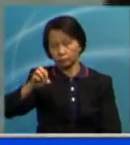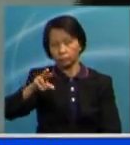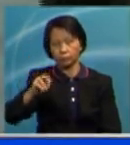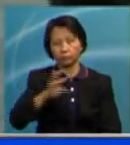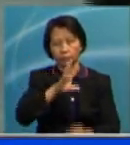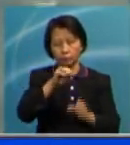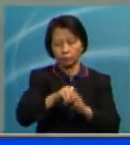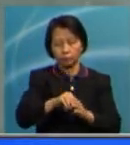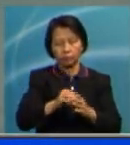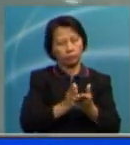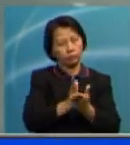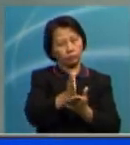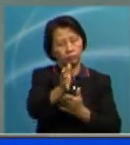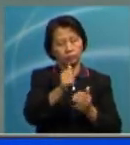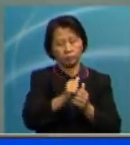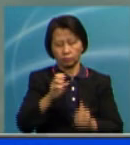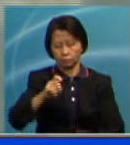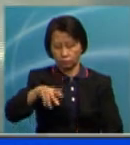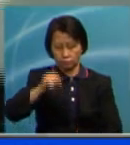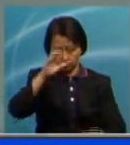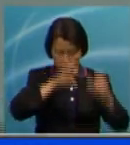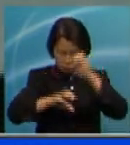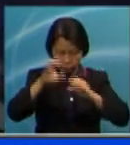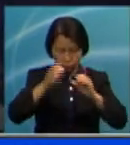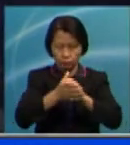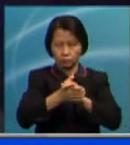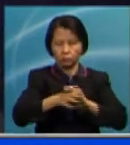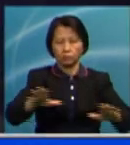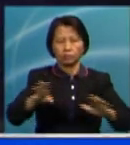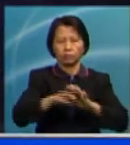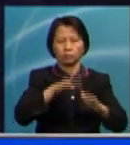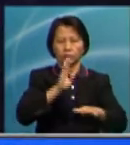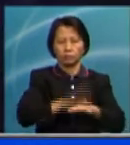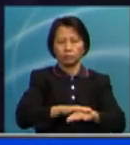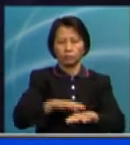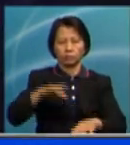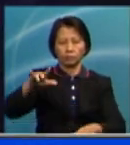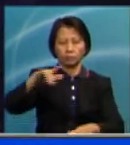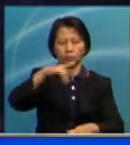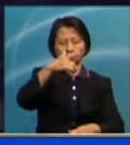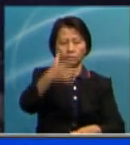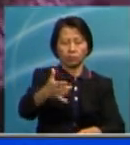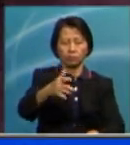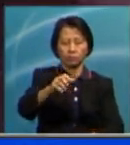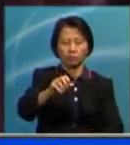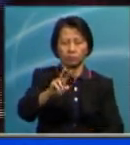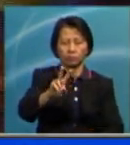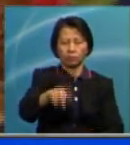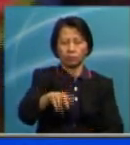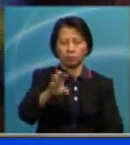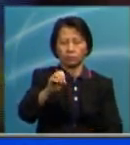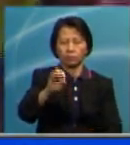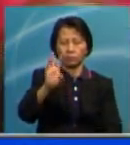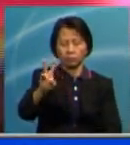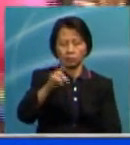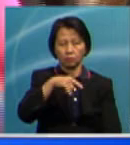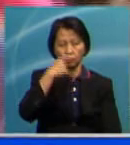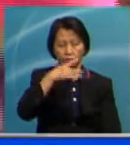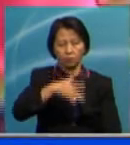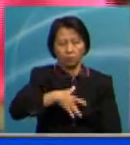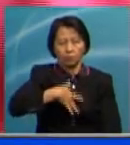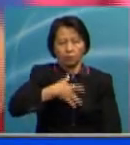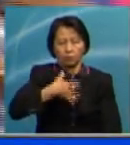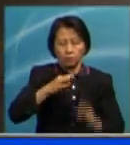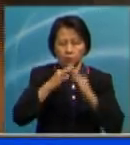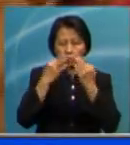terlibat secara langsung dengan operasi mencari dan menyelamat ketika nahas pesawat ADM pada 2007 berkata